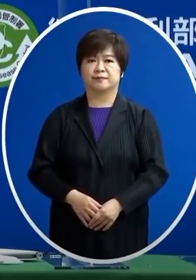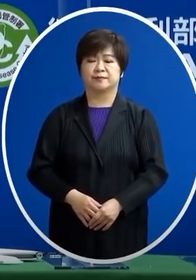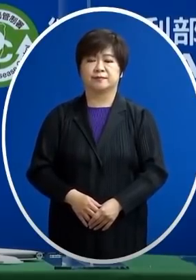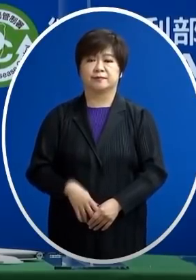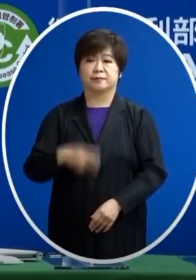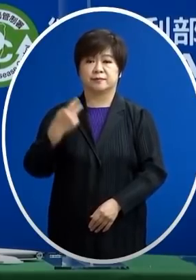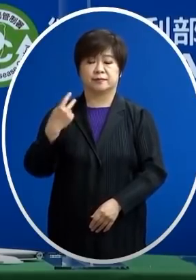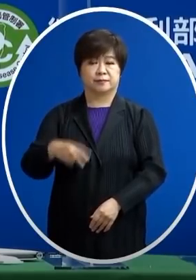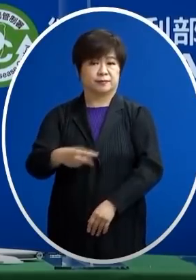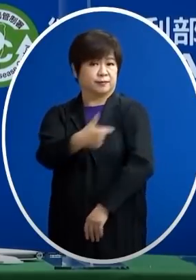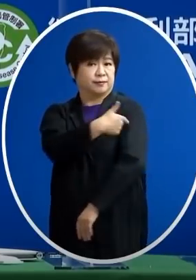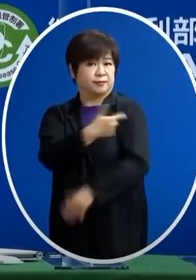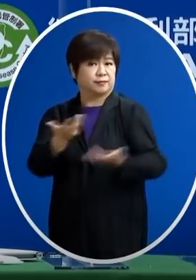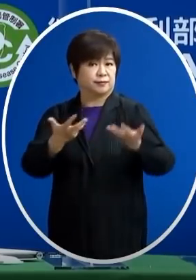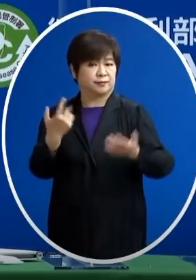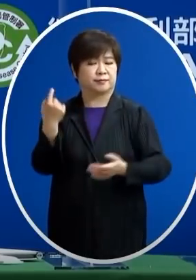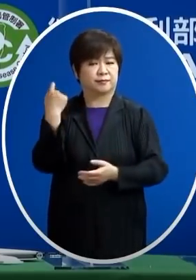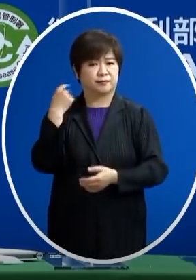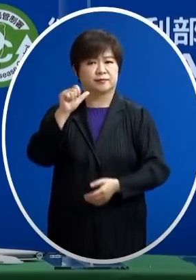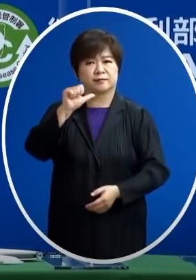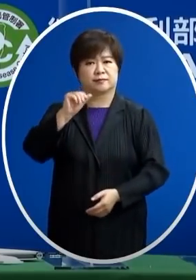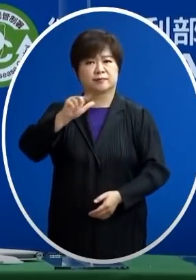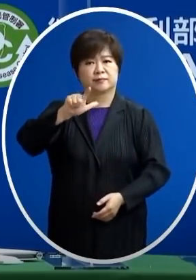施打的疫苗情形是